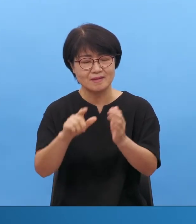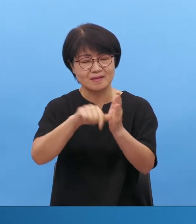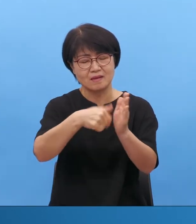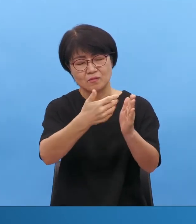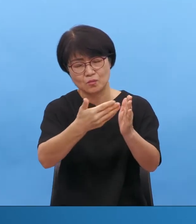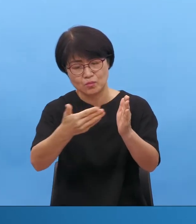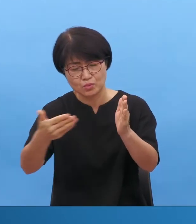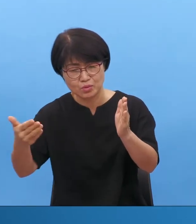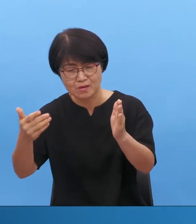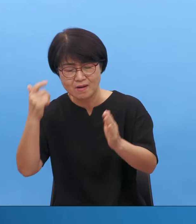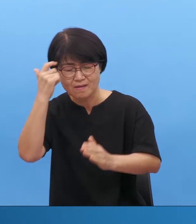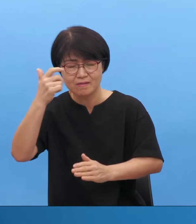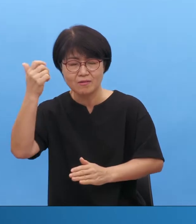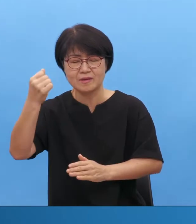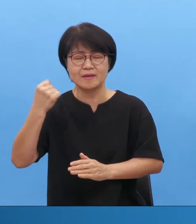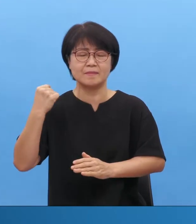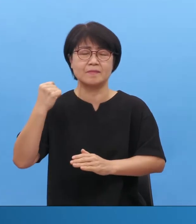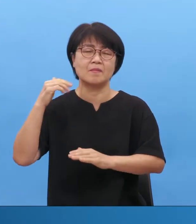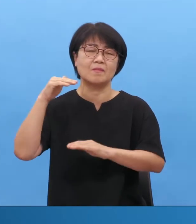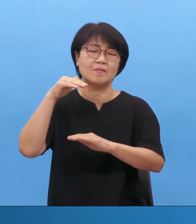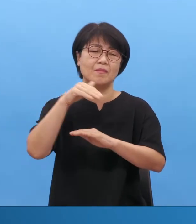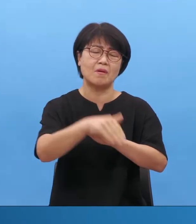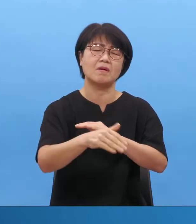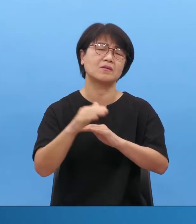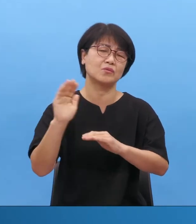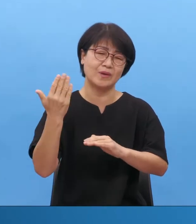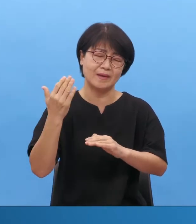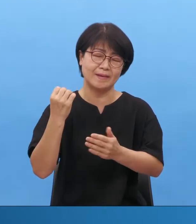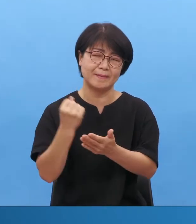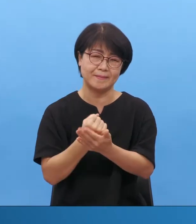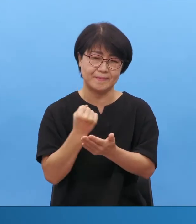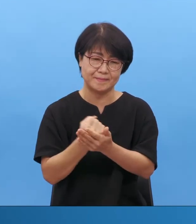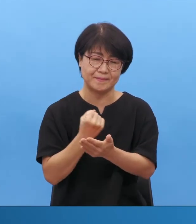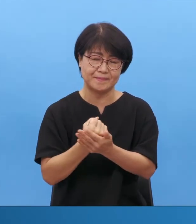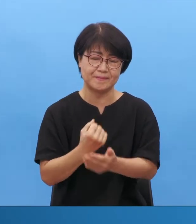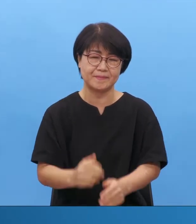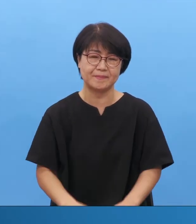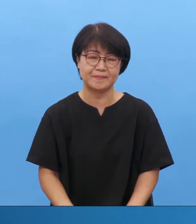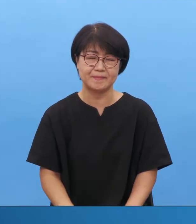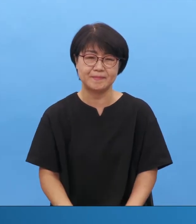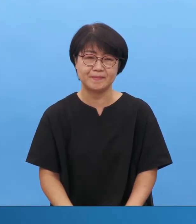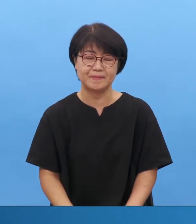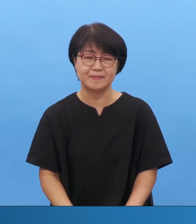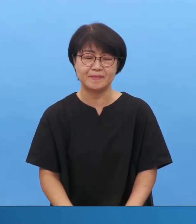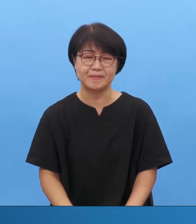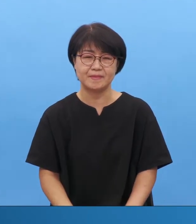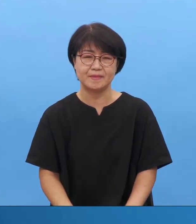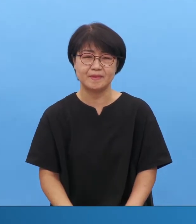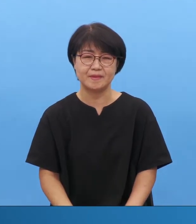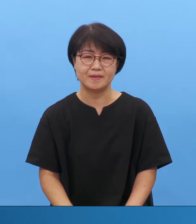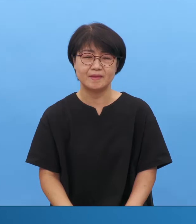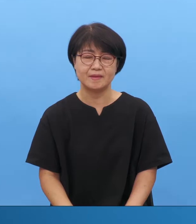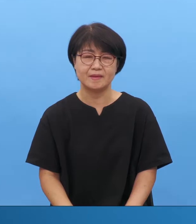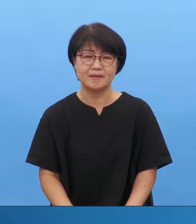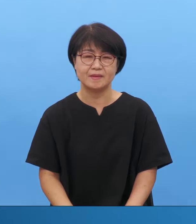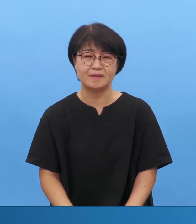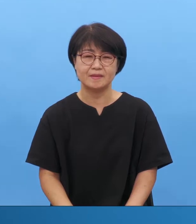me, then as 관심이 time 없으니까. passes, I don't have any kind of spiritual strength because I don't know 영적 this. 힘이 없으면 내가 이게